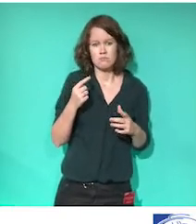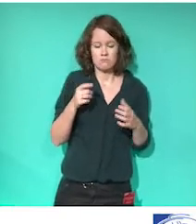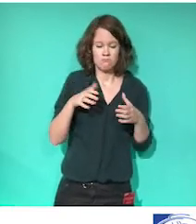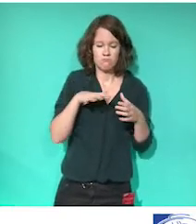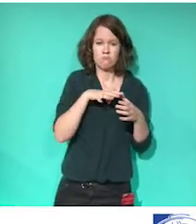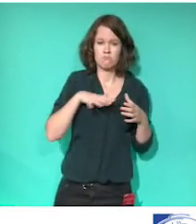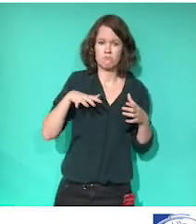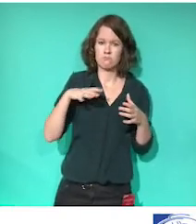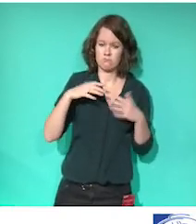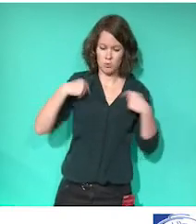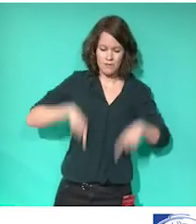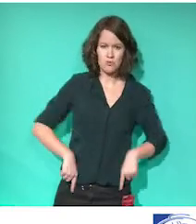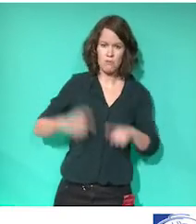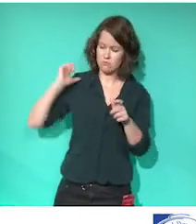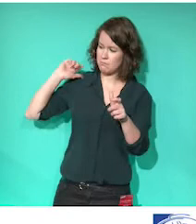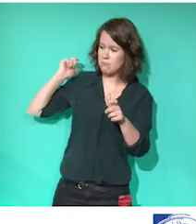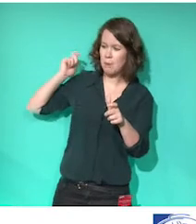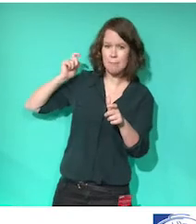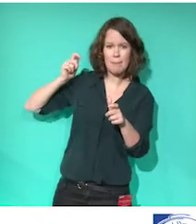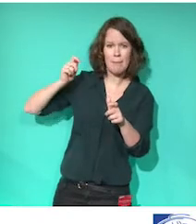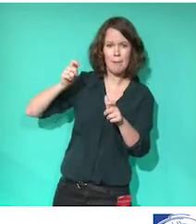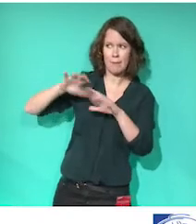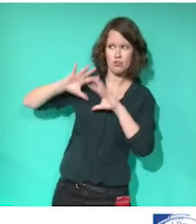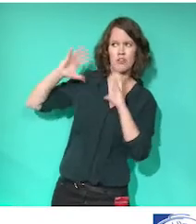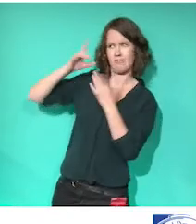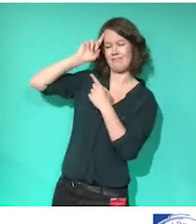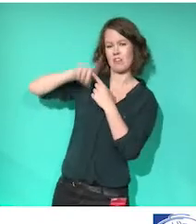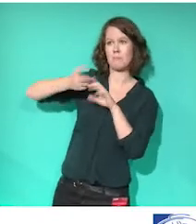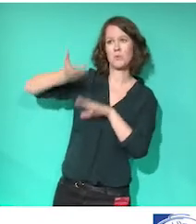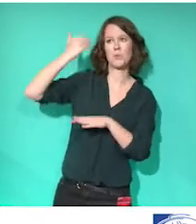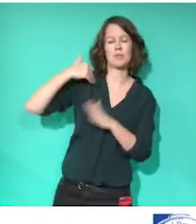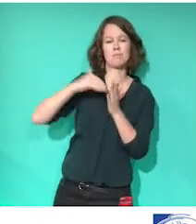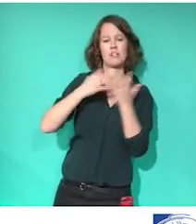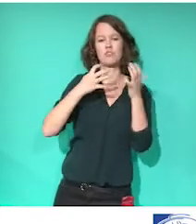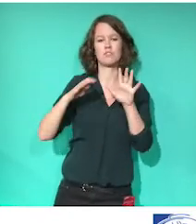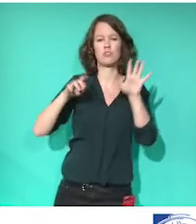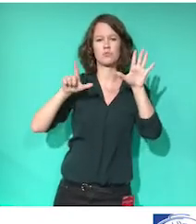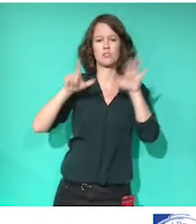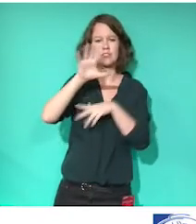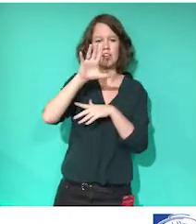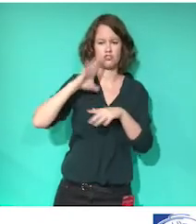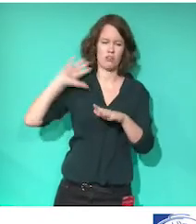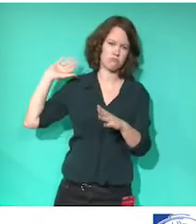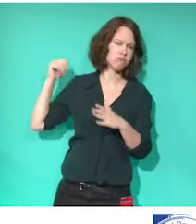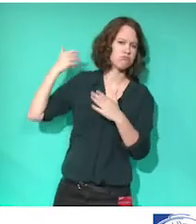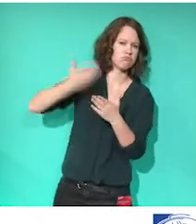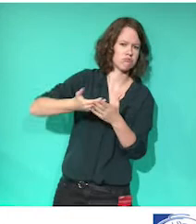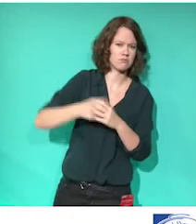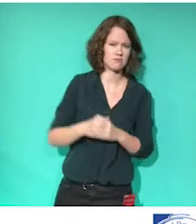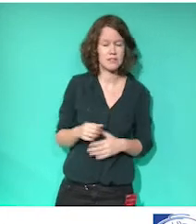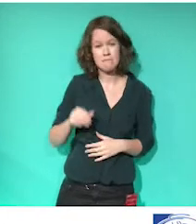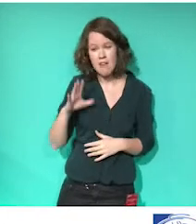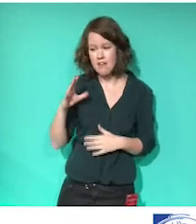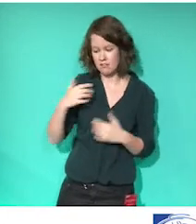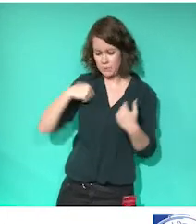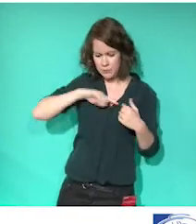des différents gouvernements successifs, en gros depuis 1975. Mais je pense que la spécificité de l'action que nous